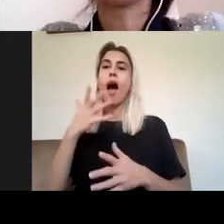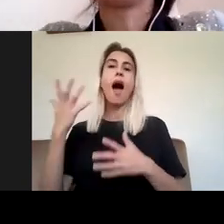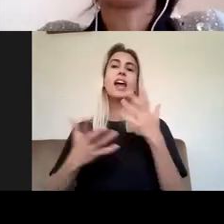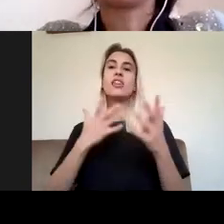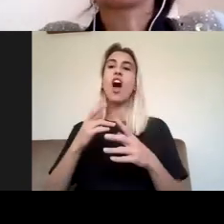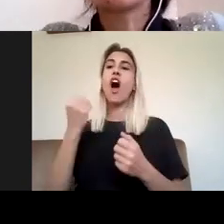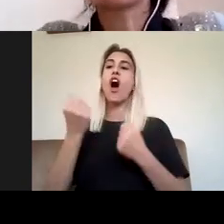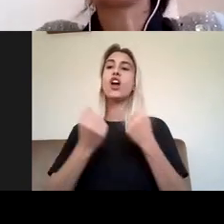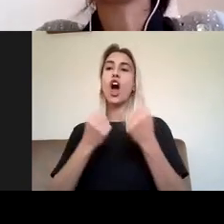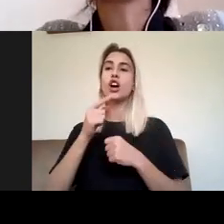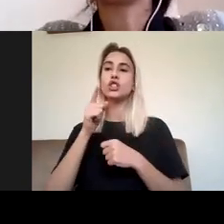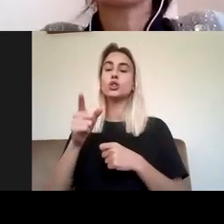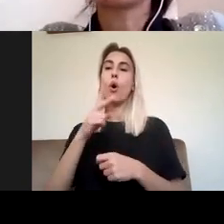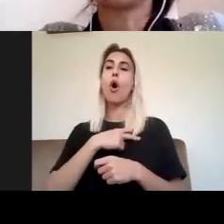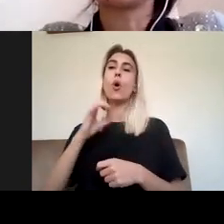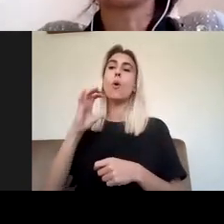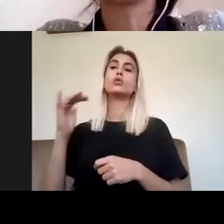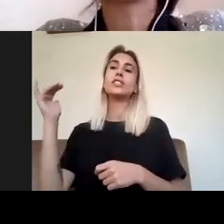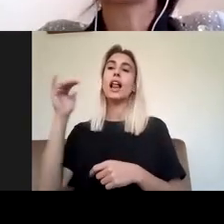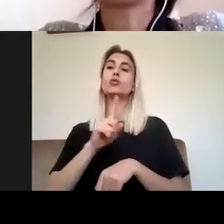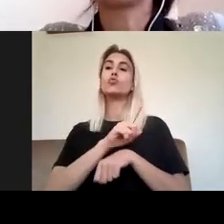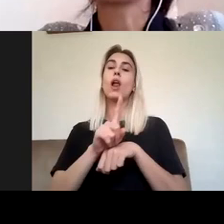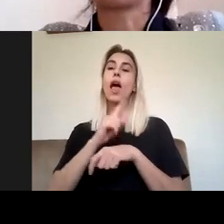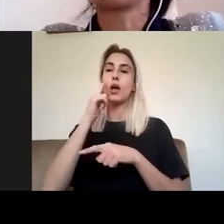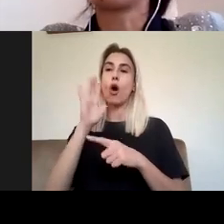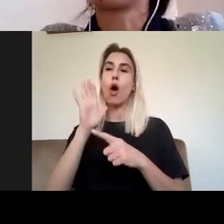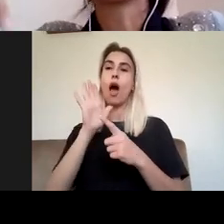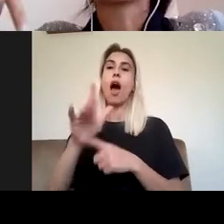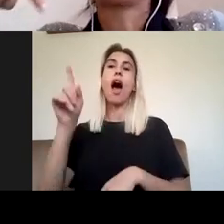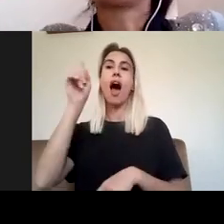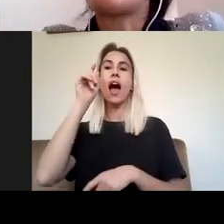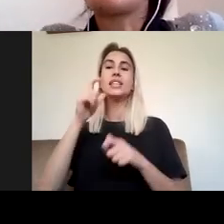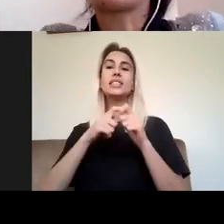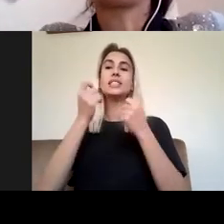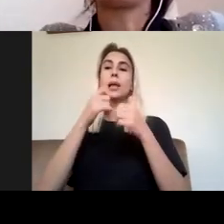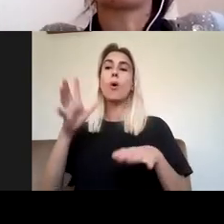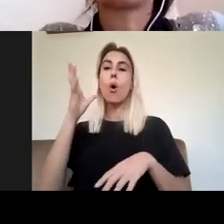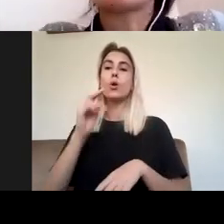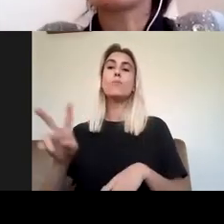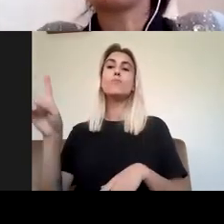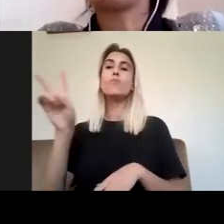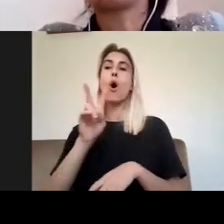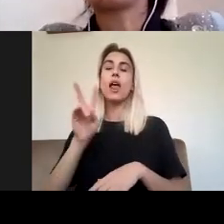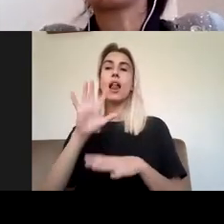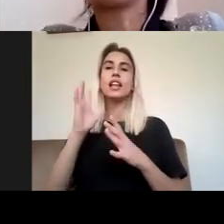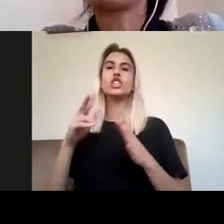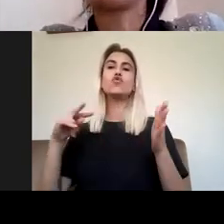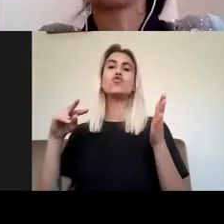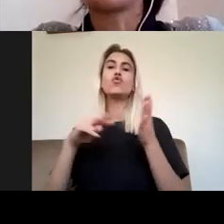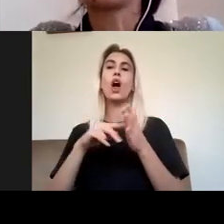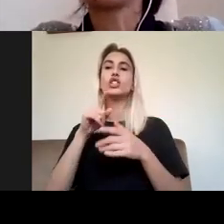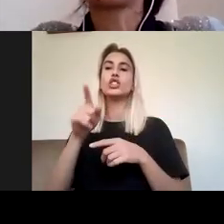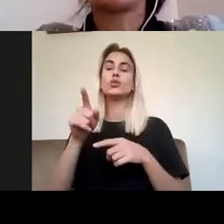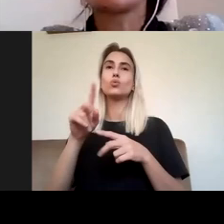aracın, otobüsün geldiği süreyi gösteren akıllı sistemlerin olduğu modeller ya da işte şarj edebileceğiniz